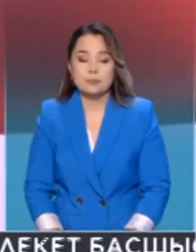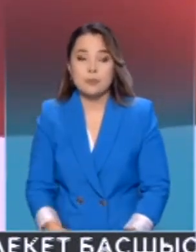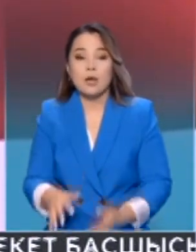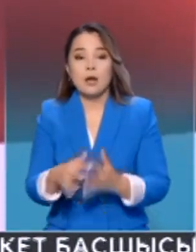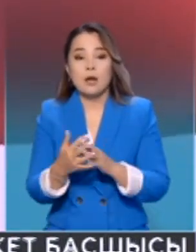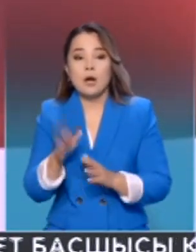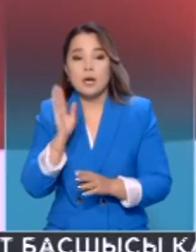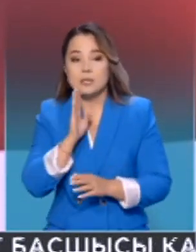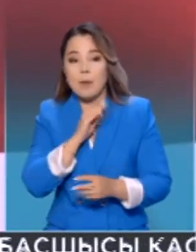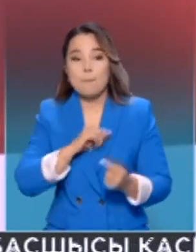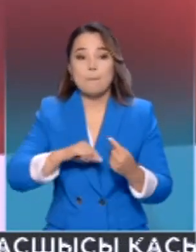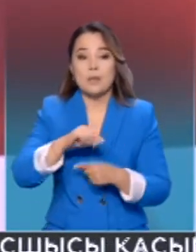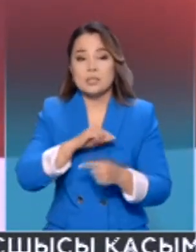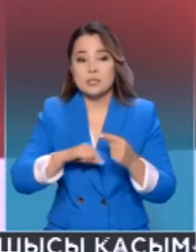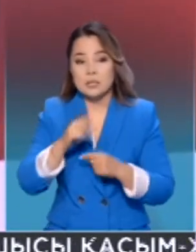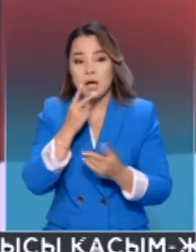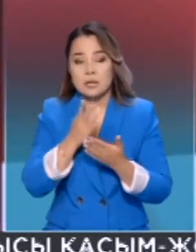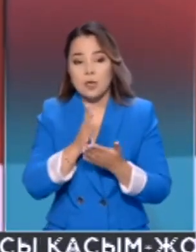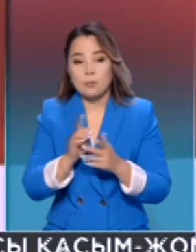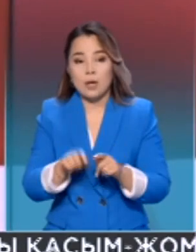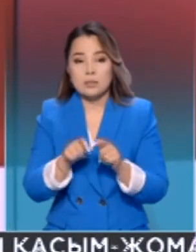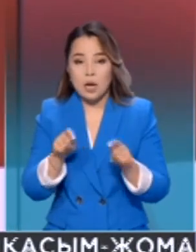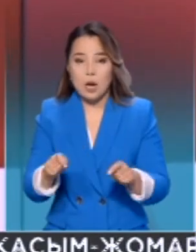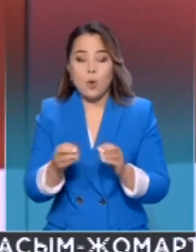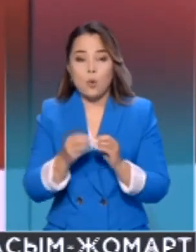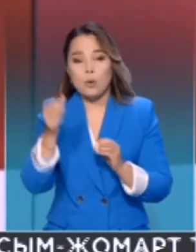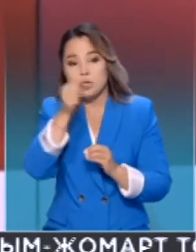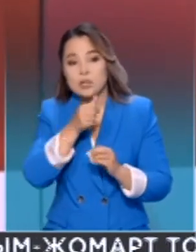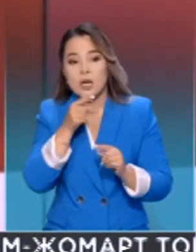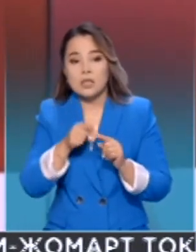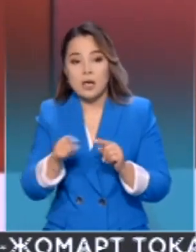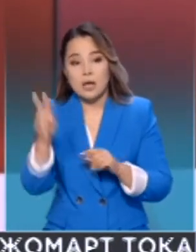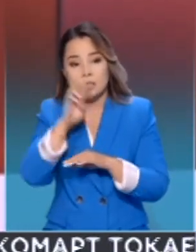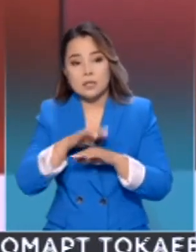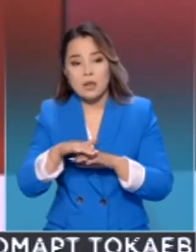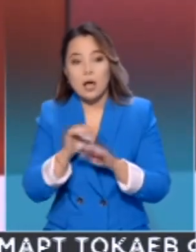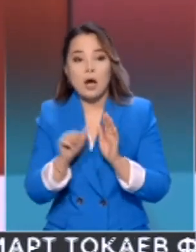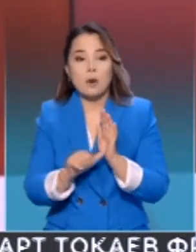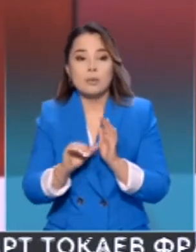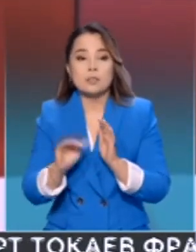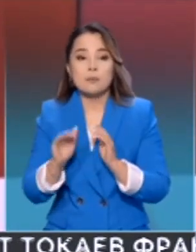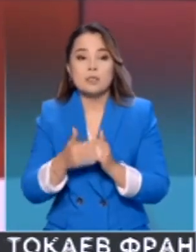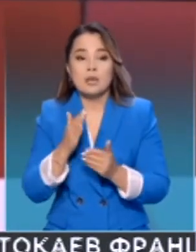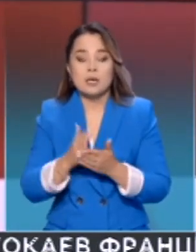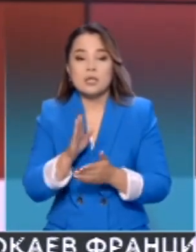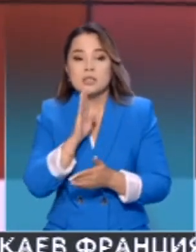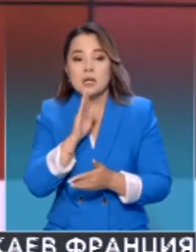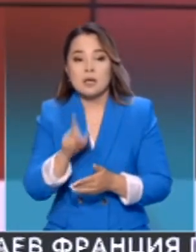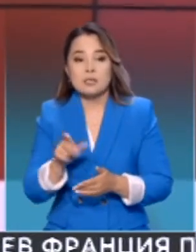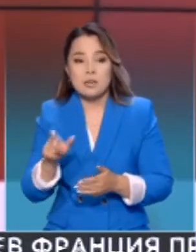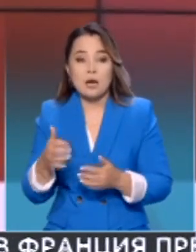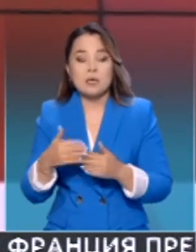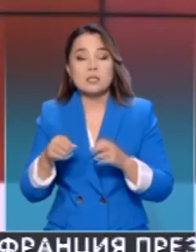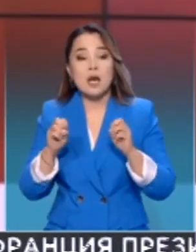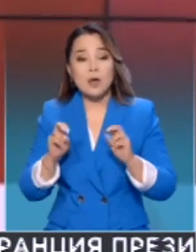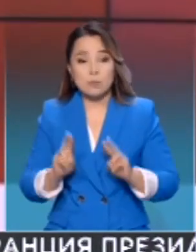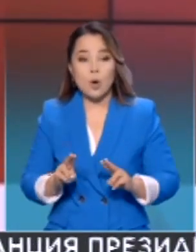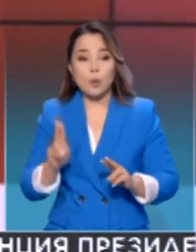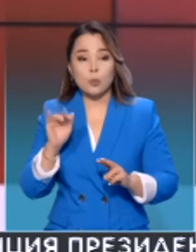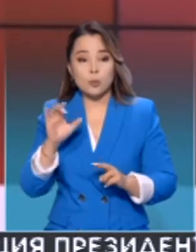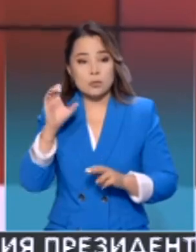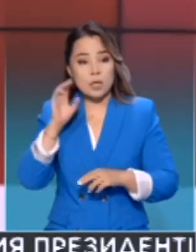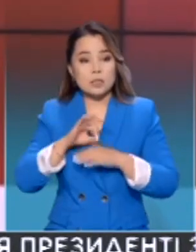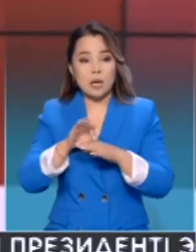Ауыл әйелдері бизнеске ден қоя бастады. Соңғы 10 жыл шамасында елімізде 60 мыңнан аса қыз келіншектер арнайы курстардан